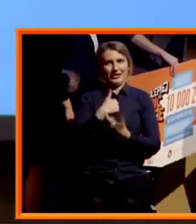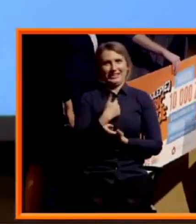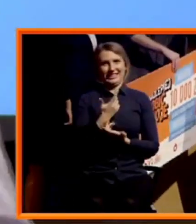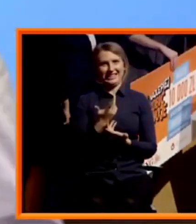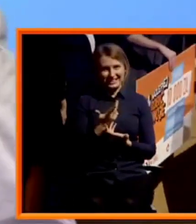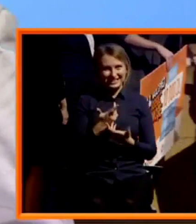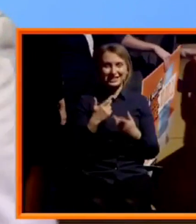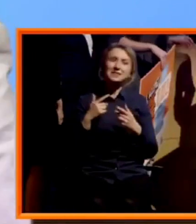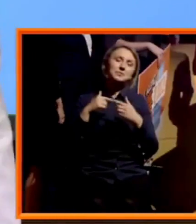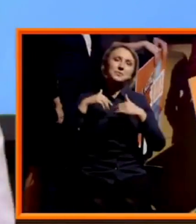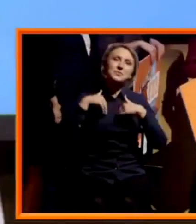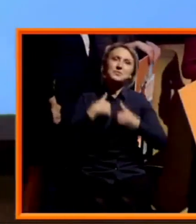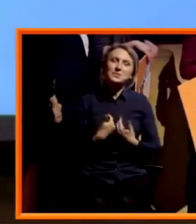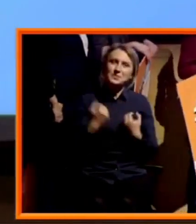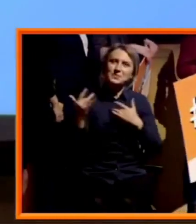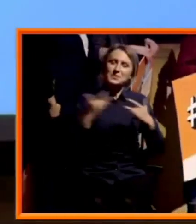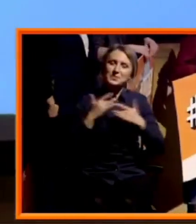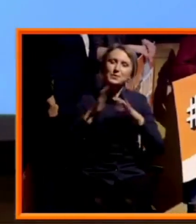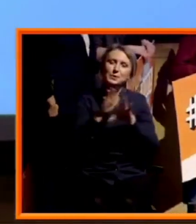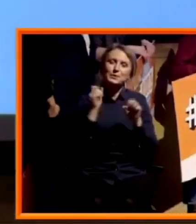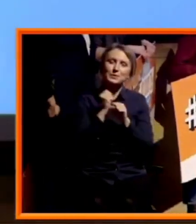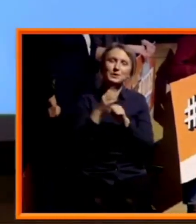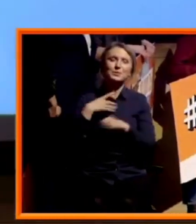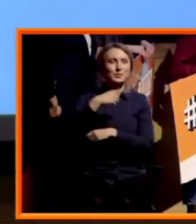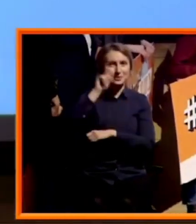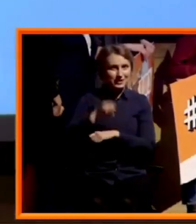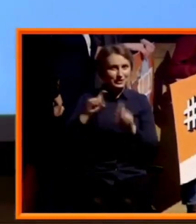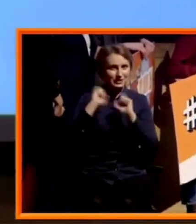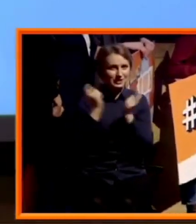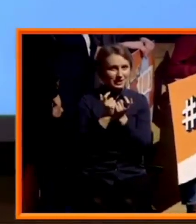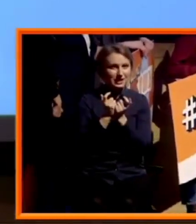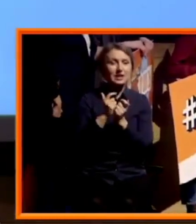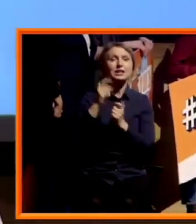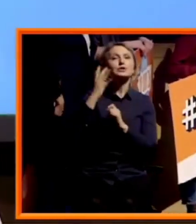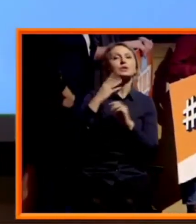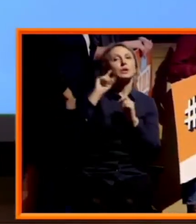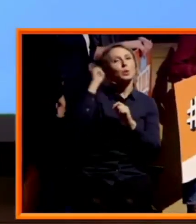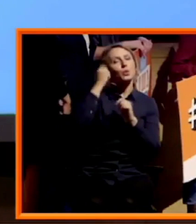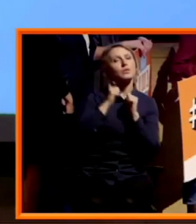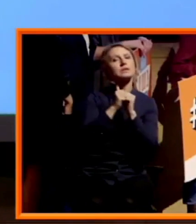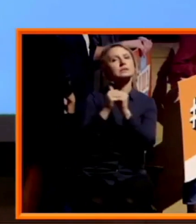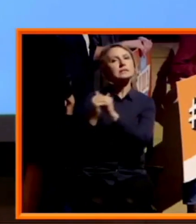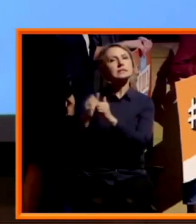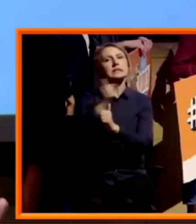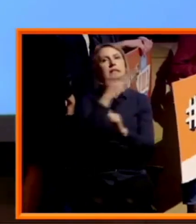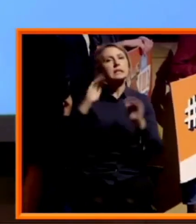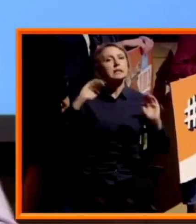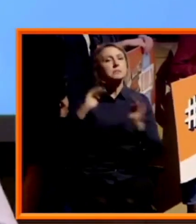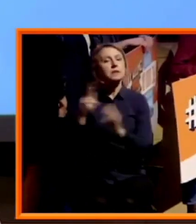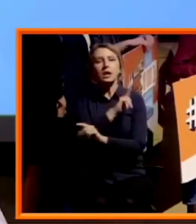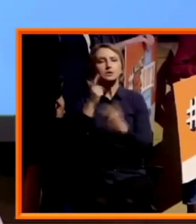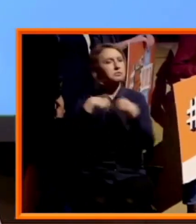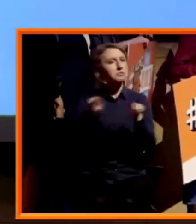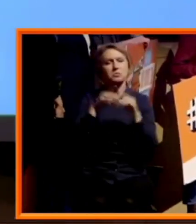pługów zaciągnąłem i zasuwali naprawdę porządnie przez cały miesiąc. Narzuciłem 4 główne zadania plus kilka mniejszych i wszyscy wykonali wszystkie